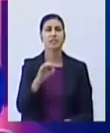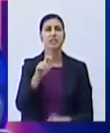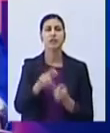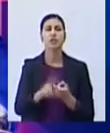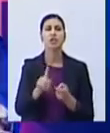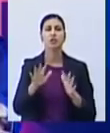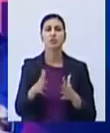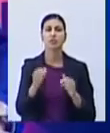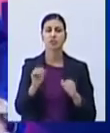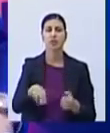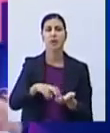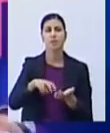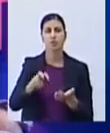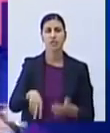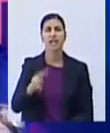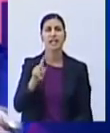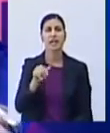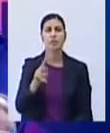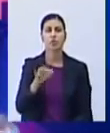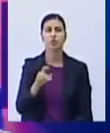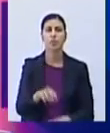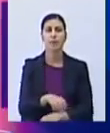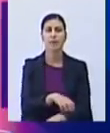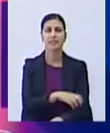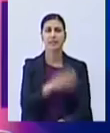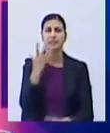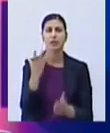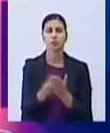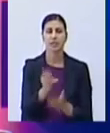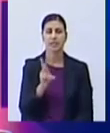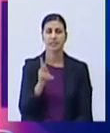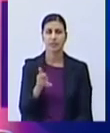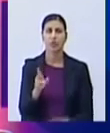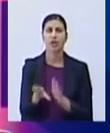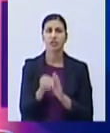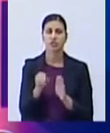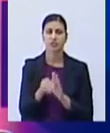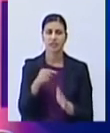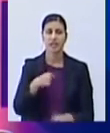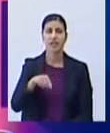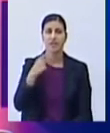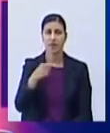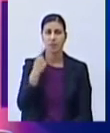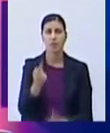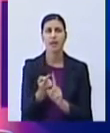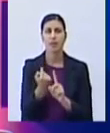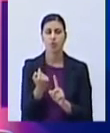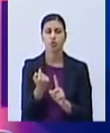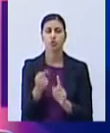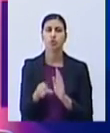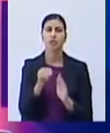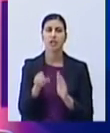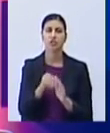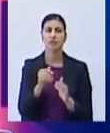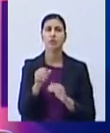შემთხვევაში შეიძლება მოხსნას ლეიბორისტულ პარტიამ საკუთარი კანდიდატურა კენჭისყრიდან, გულისხმობ გამოეთიშოს